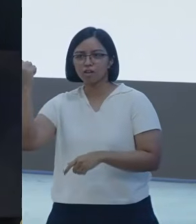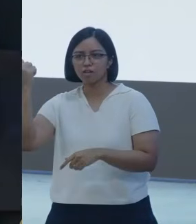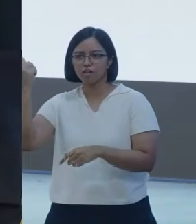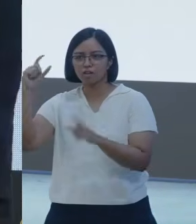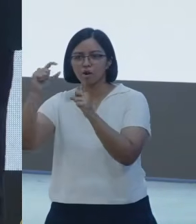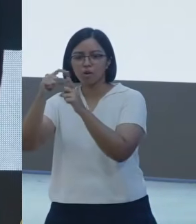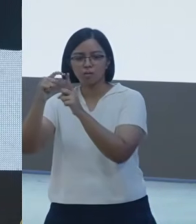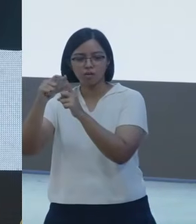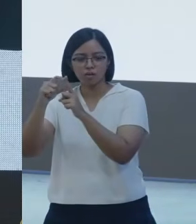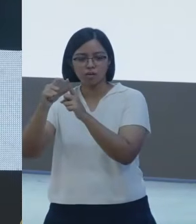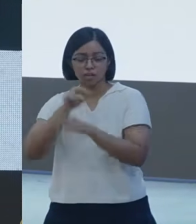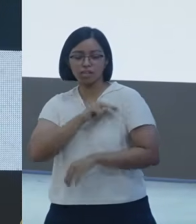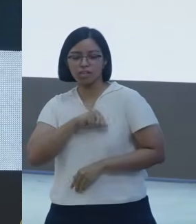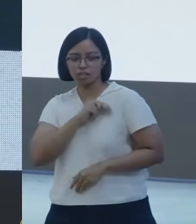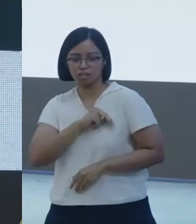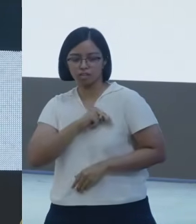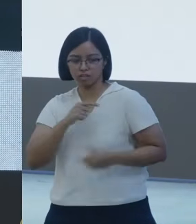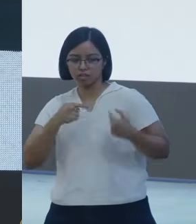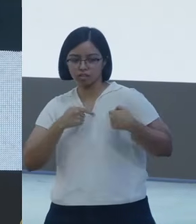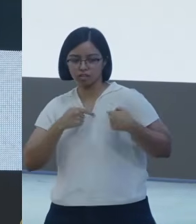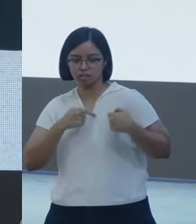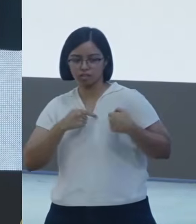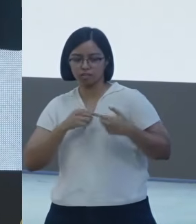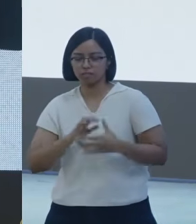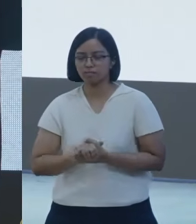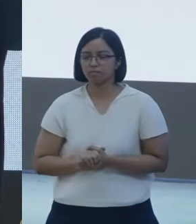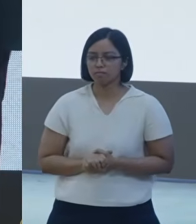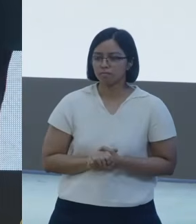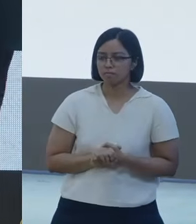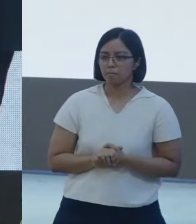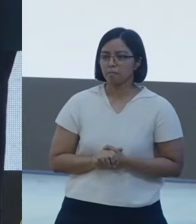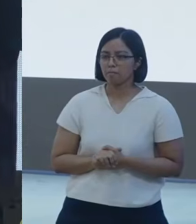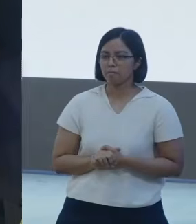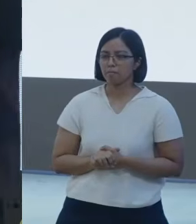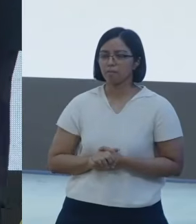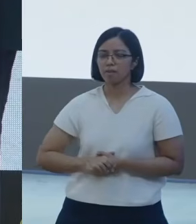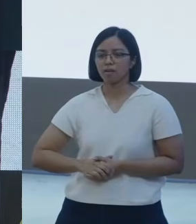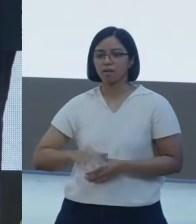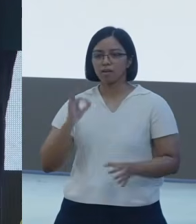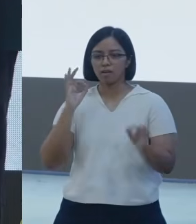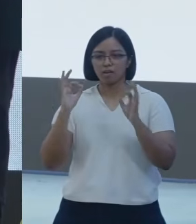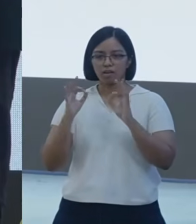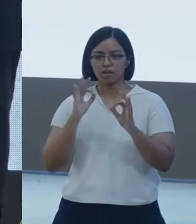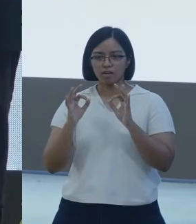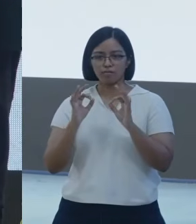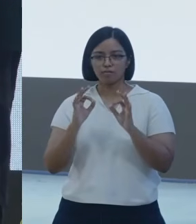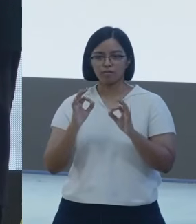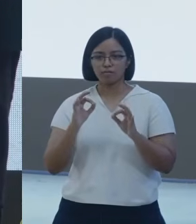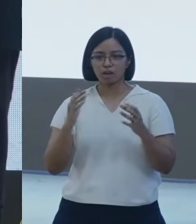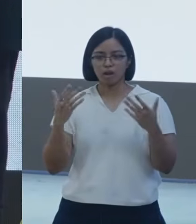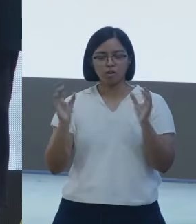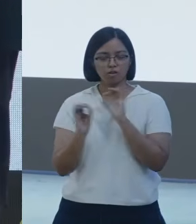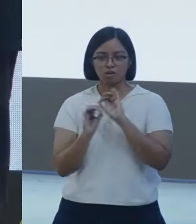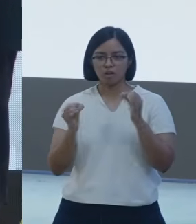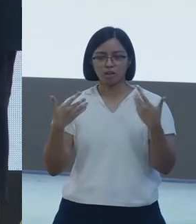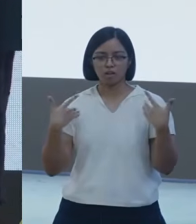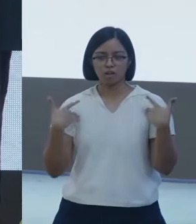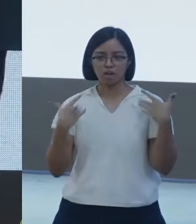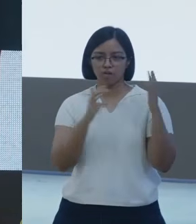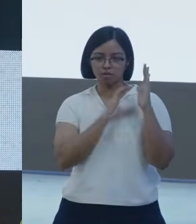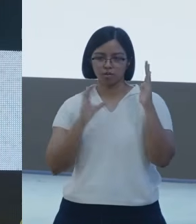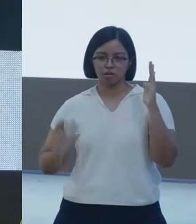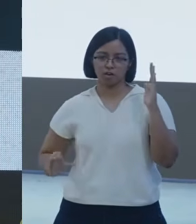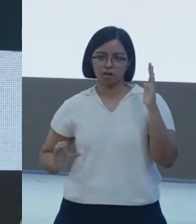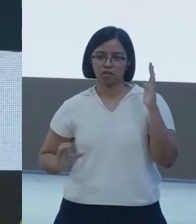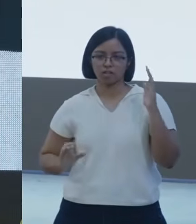inclination. Kung wala si Kristo sa inyong buhay, ang natural inclination nyo ay